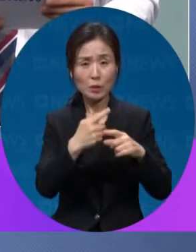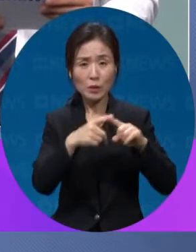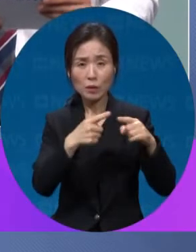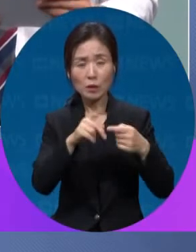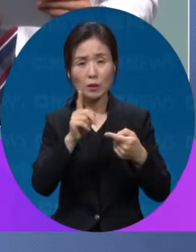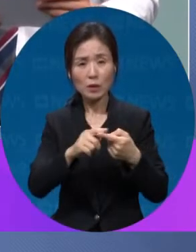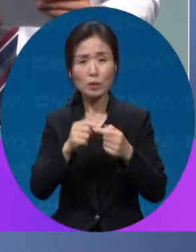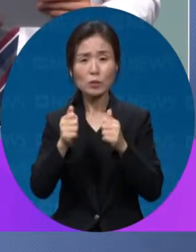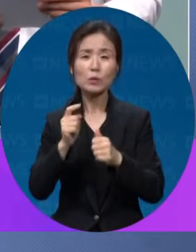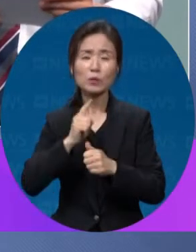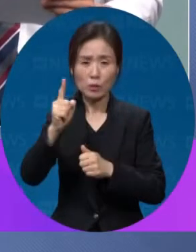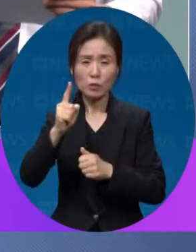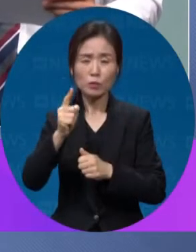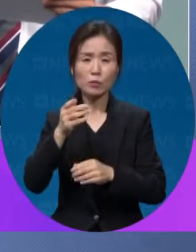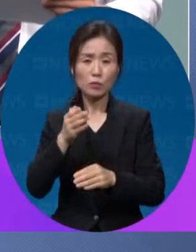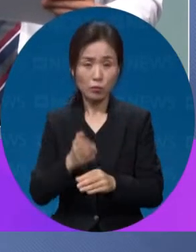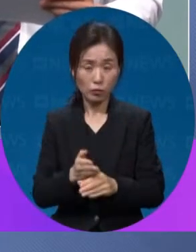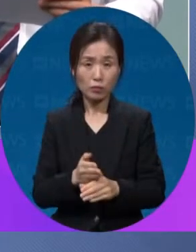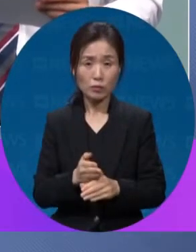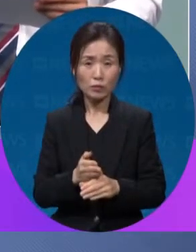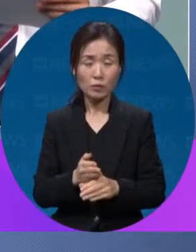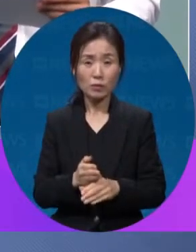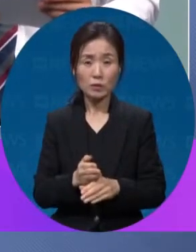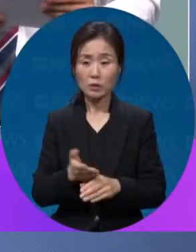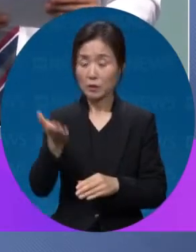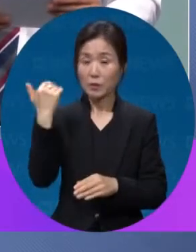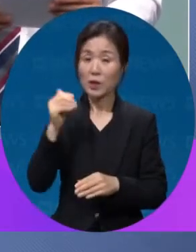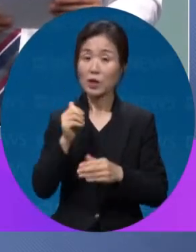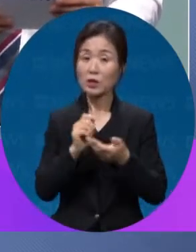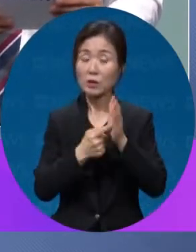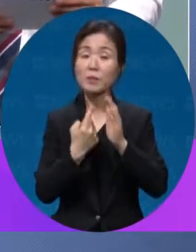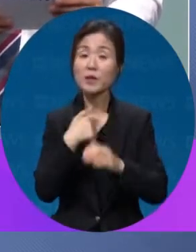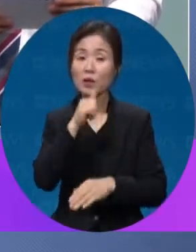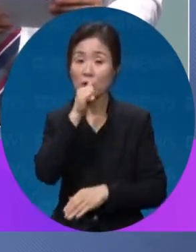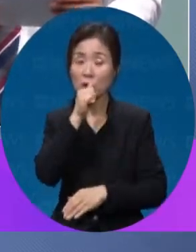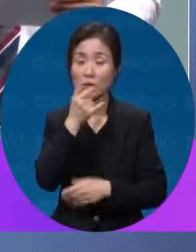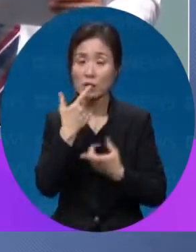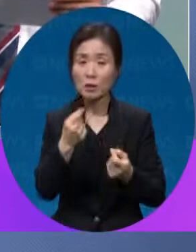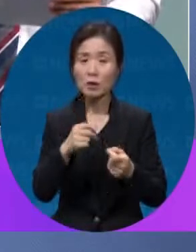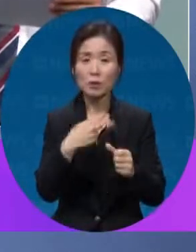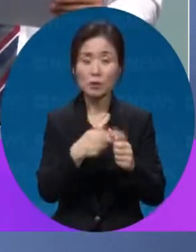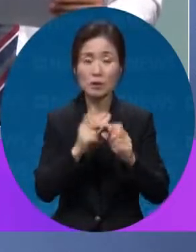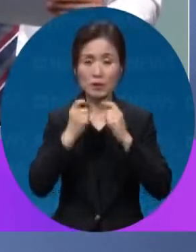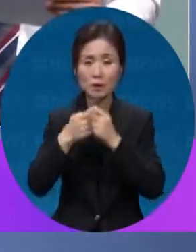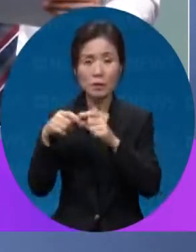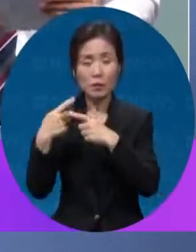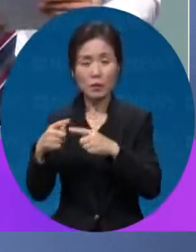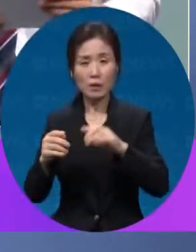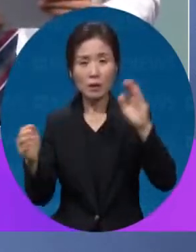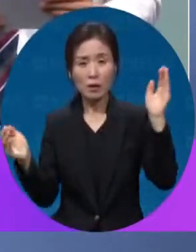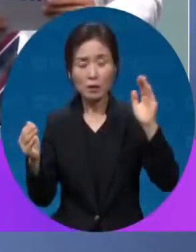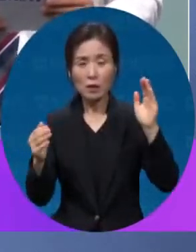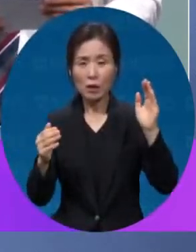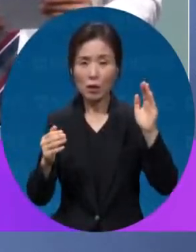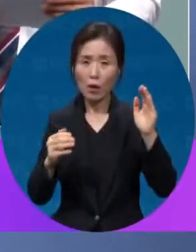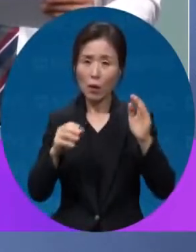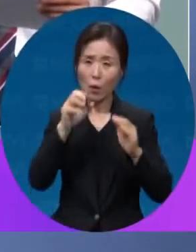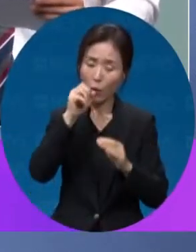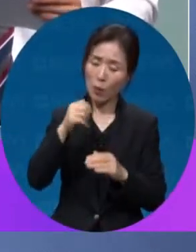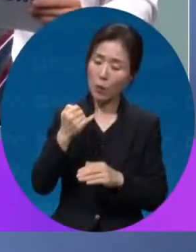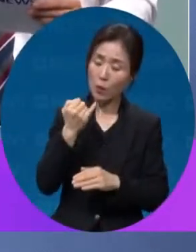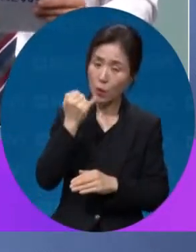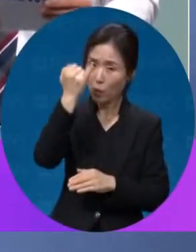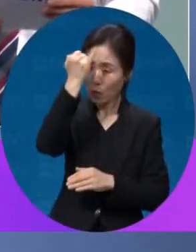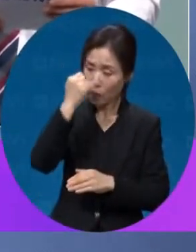보도가 이어지고 있습니다 사실 이 시간에도 전에 드렸듯이 교사 개인의 평가는 학생에 대한 호감도에 따라 달라질수도 있다는